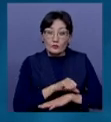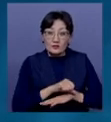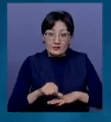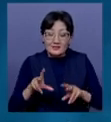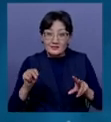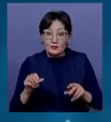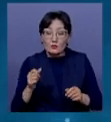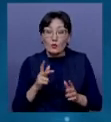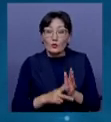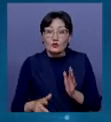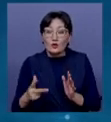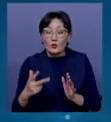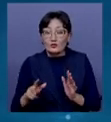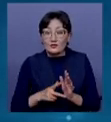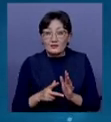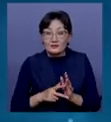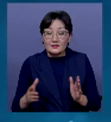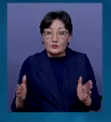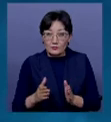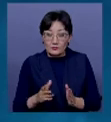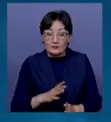саны 38-ге дейін төмендеген.